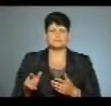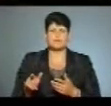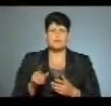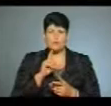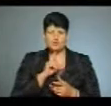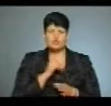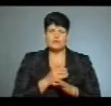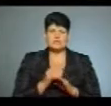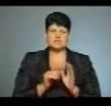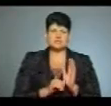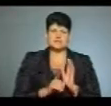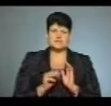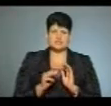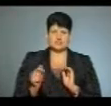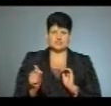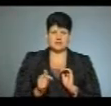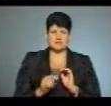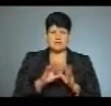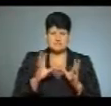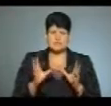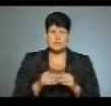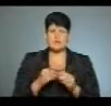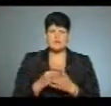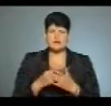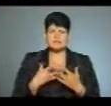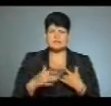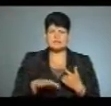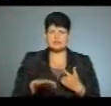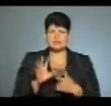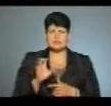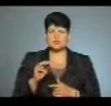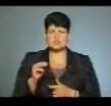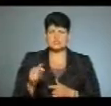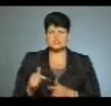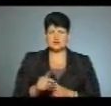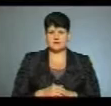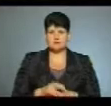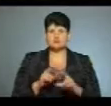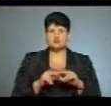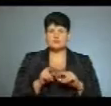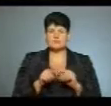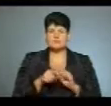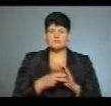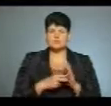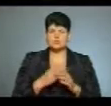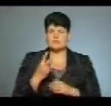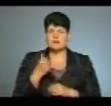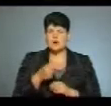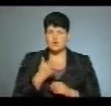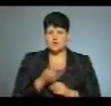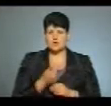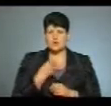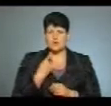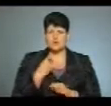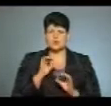поки що виділили 60 тисяч гривень. Загалом вартість сцени – 500 тисяч гривень. Збудувати її планують за 2 роки, каже координатор